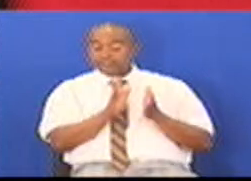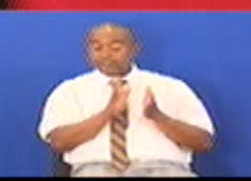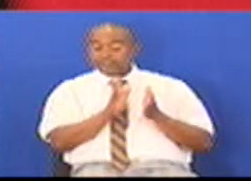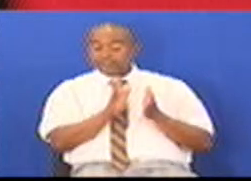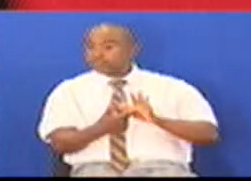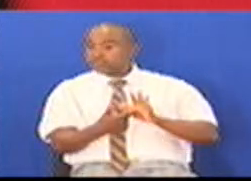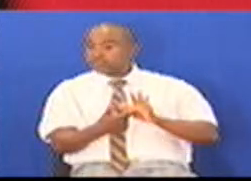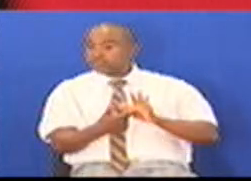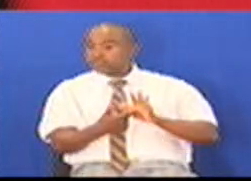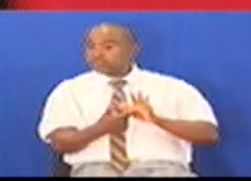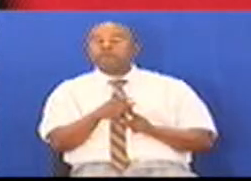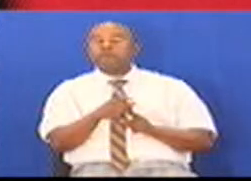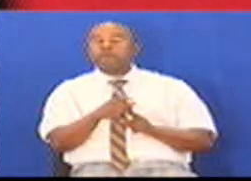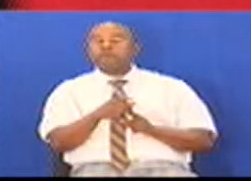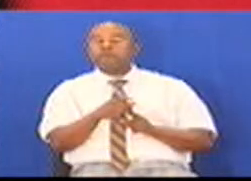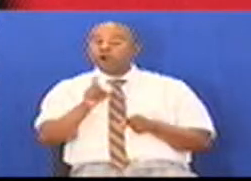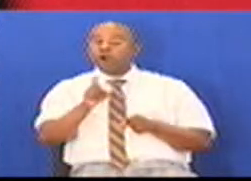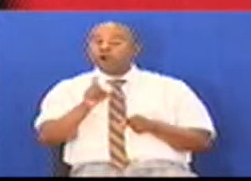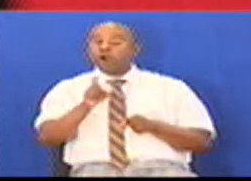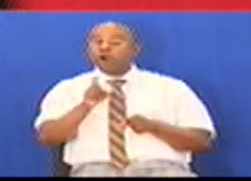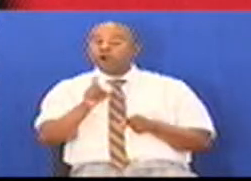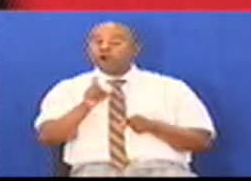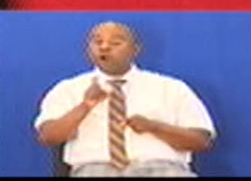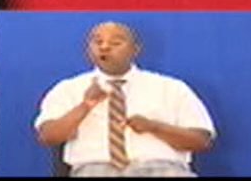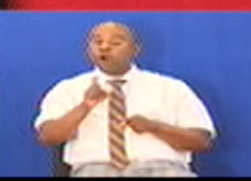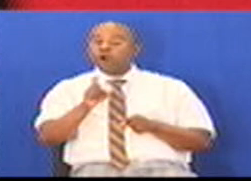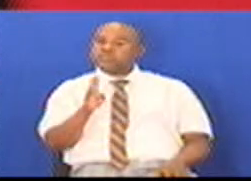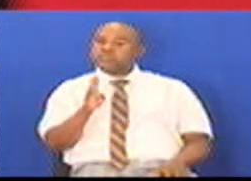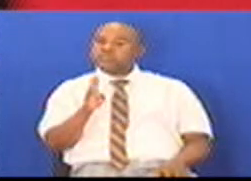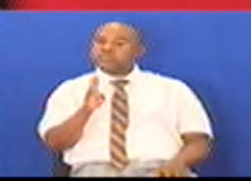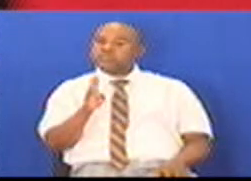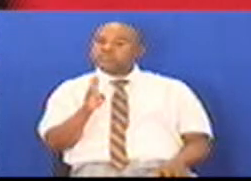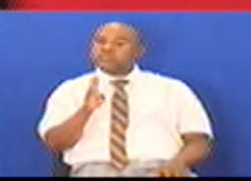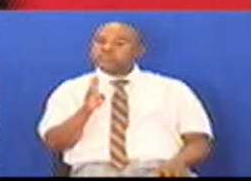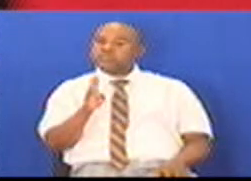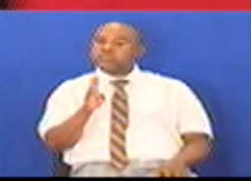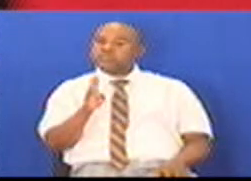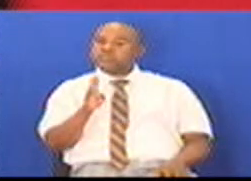kutakuwepo na ongezeko la kiasi cha shilingi bilioni